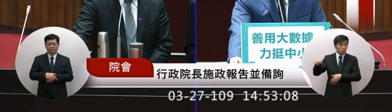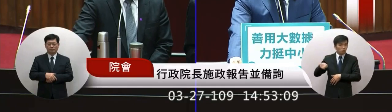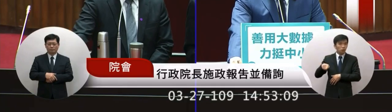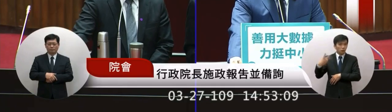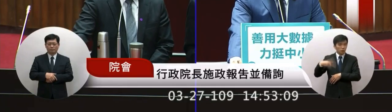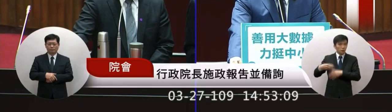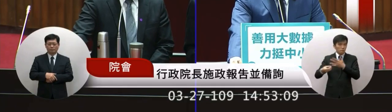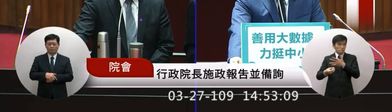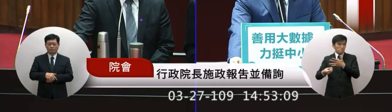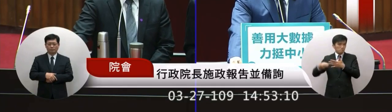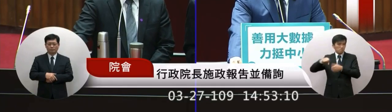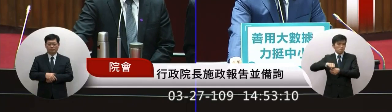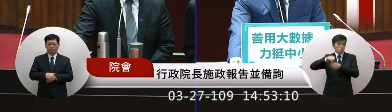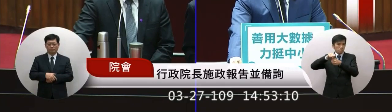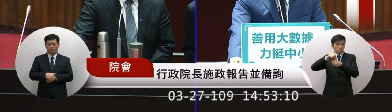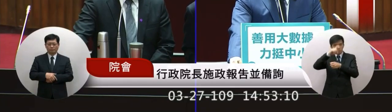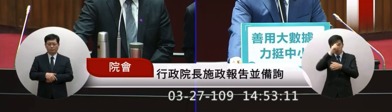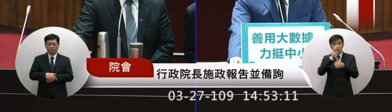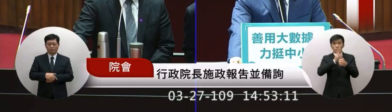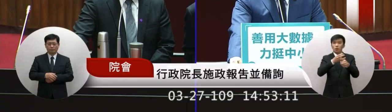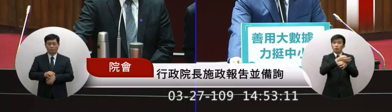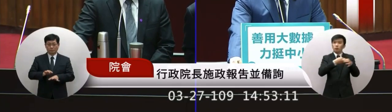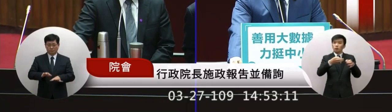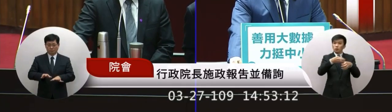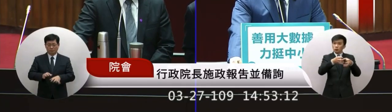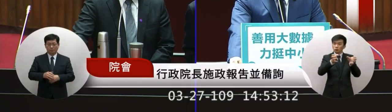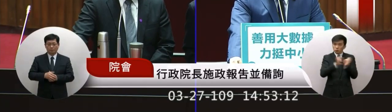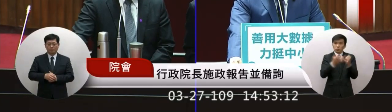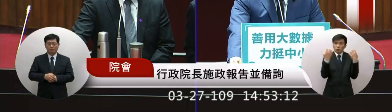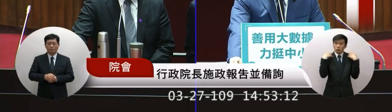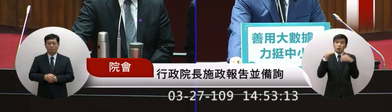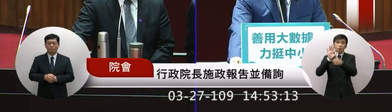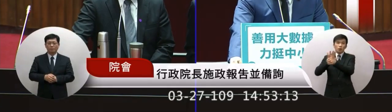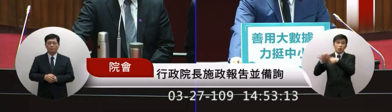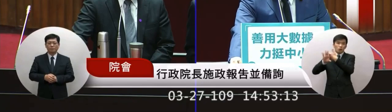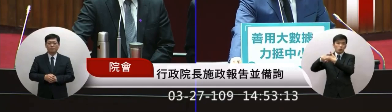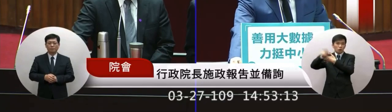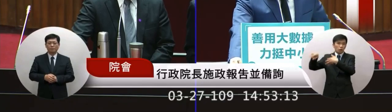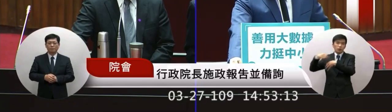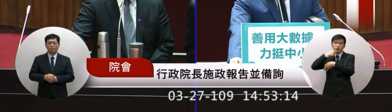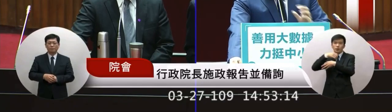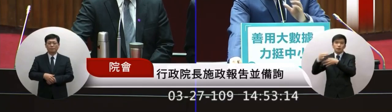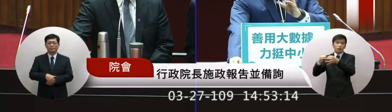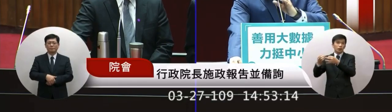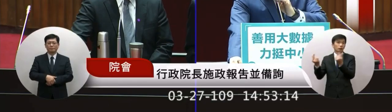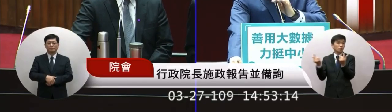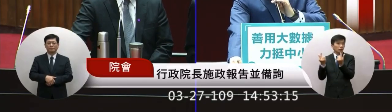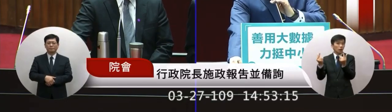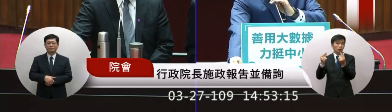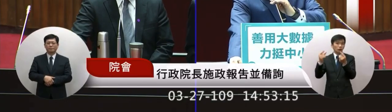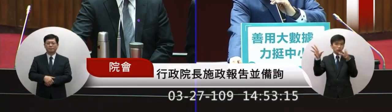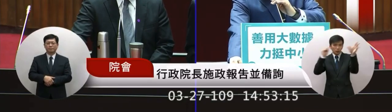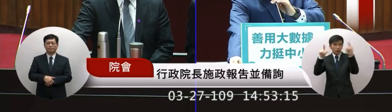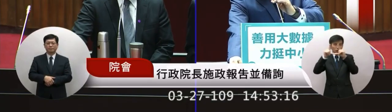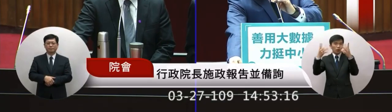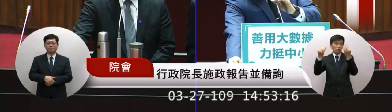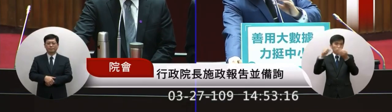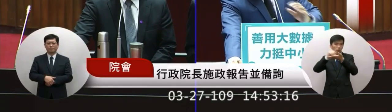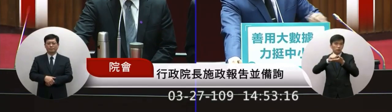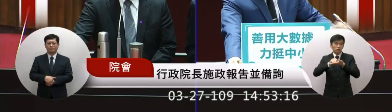级，好，是不是由经济部这边来协助海外的台商，包括我们这个一些大数据的收集。咱看一下下一